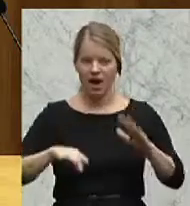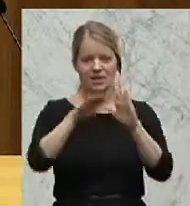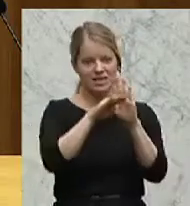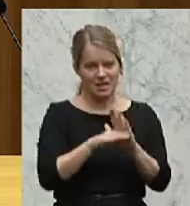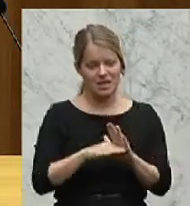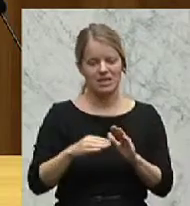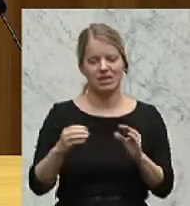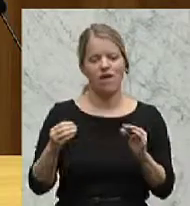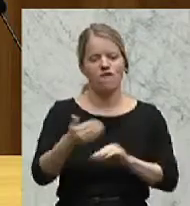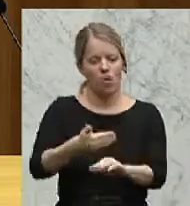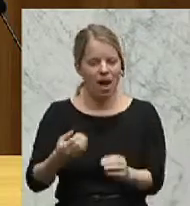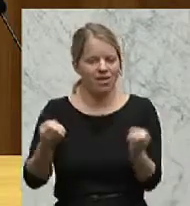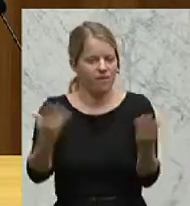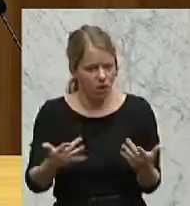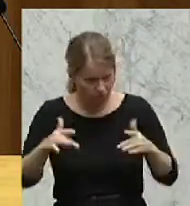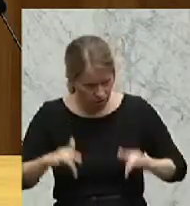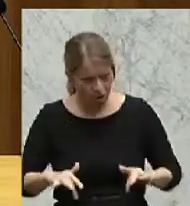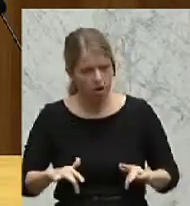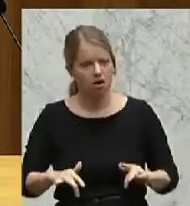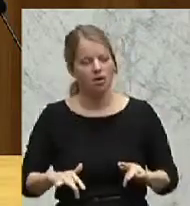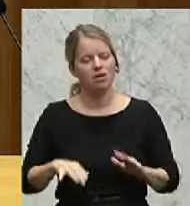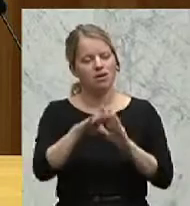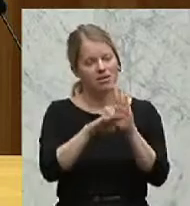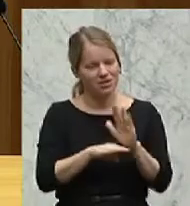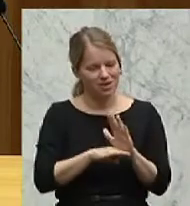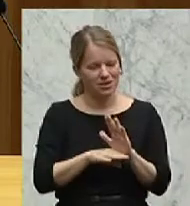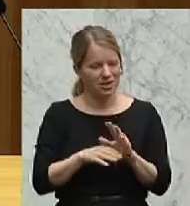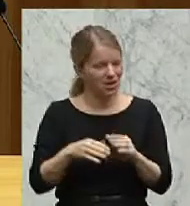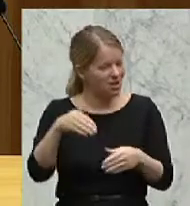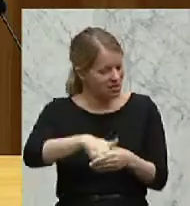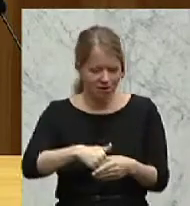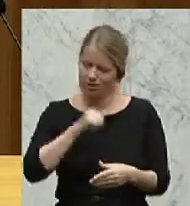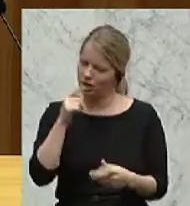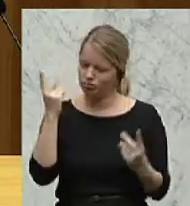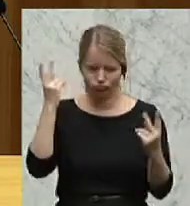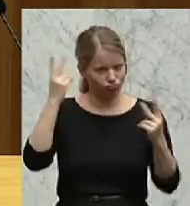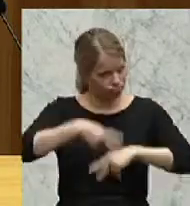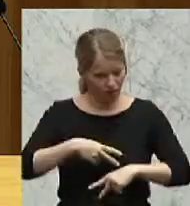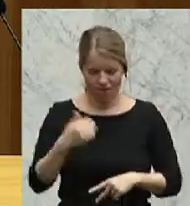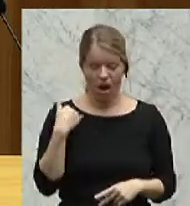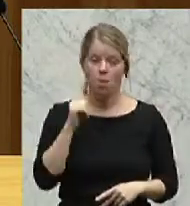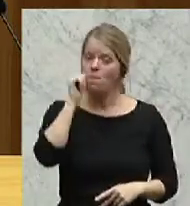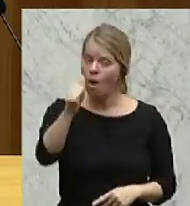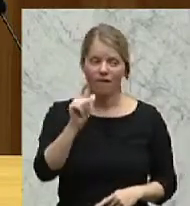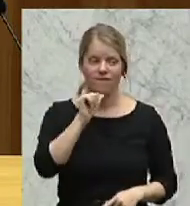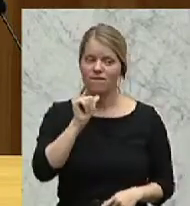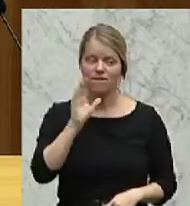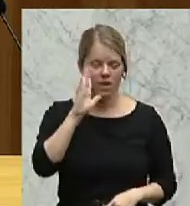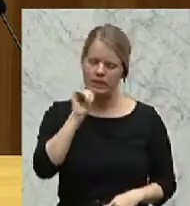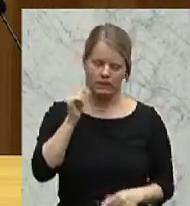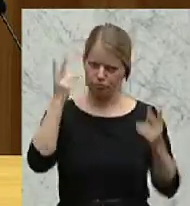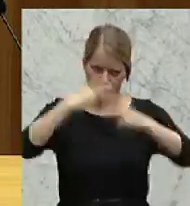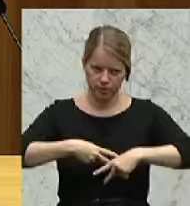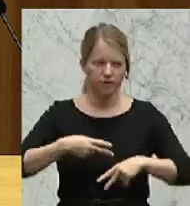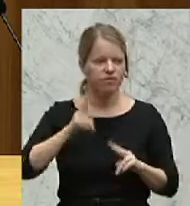diesem Gesetzesvorentwurf bzw. in diesem Gesetz, dieser Materie nicht zugestimmt im Ausschuss. Wir werden auch morgen hier herinnen dem nicht zustimmen, weil wir nicht glauben,